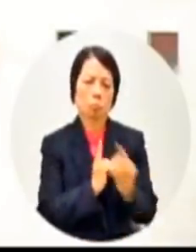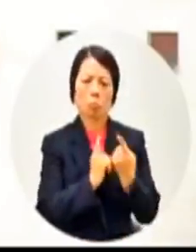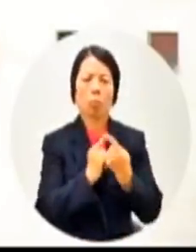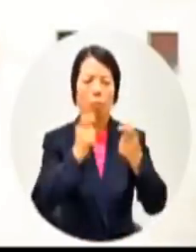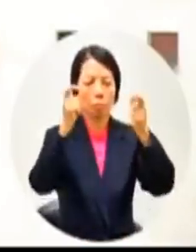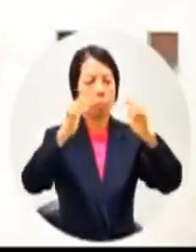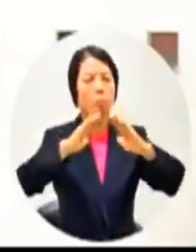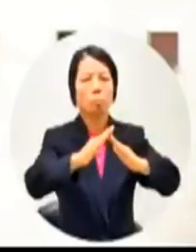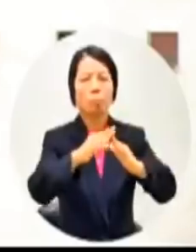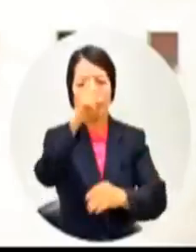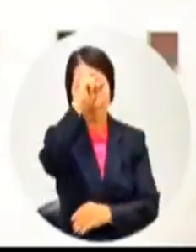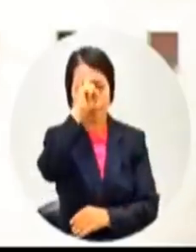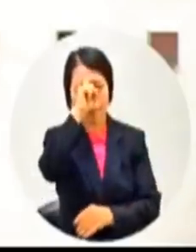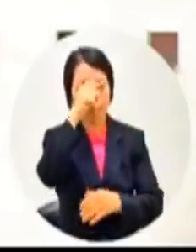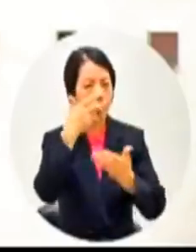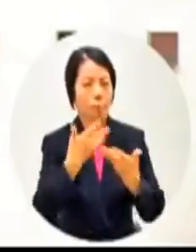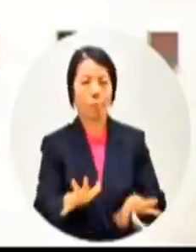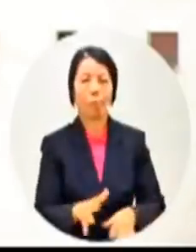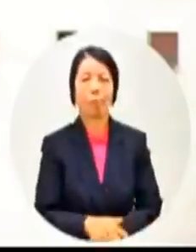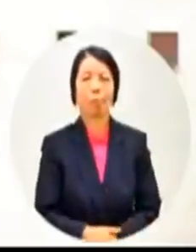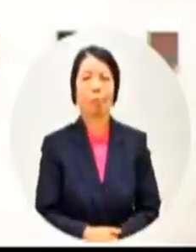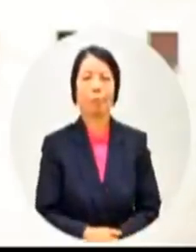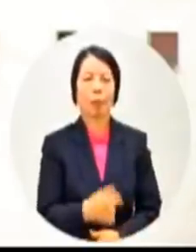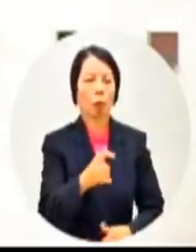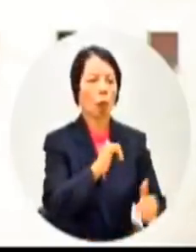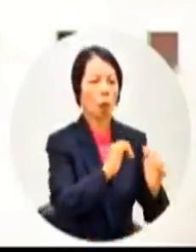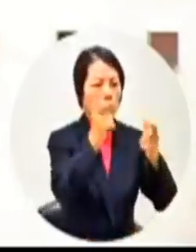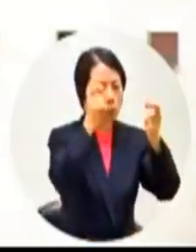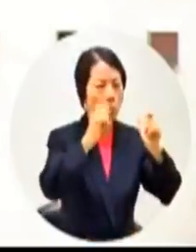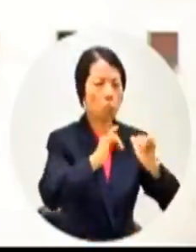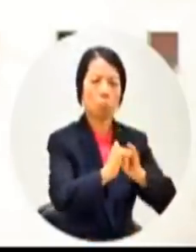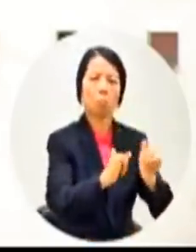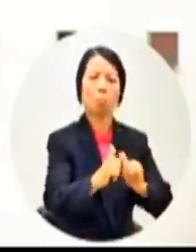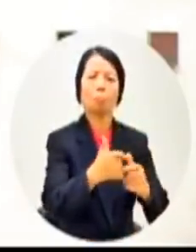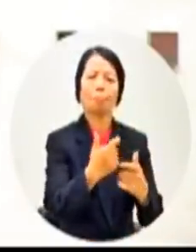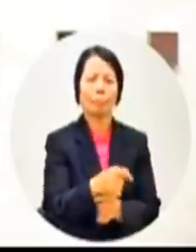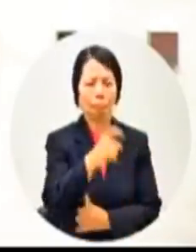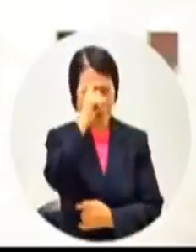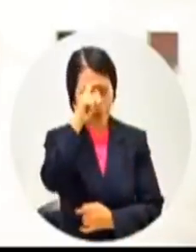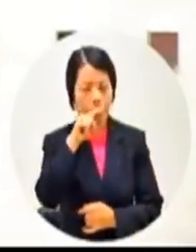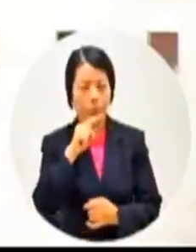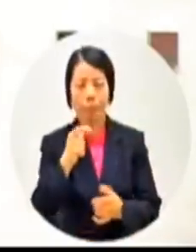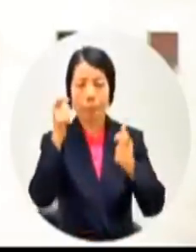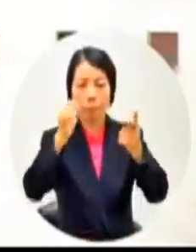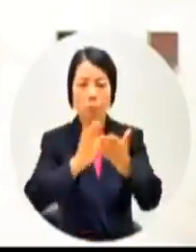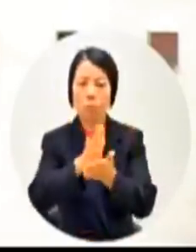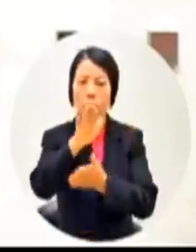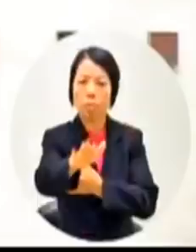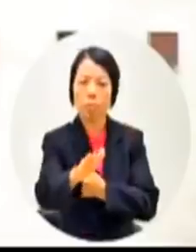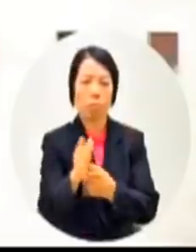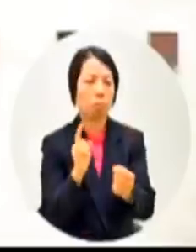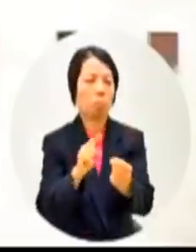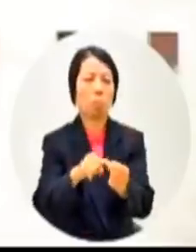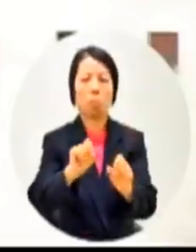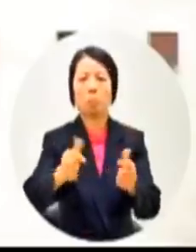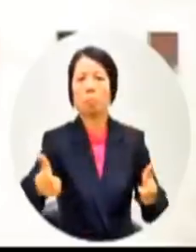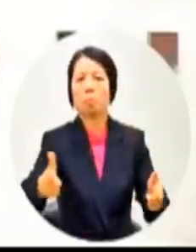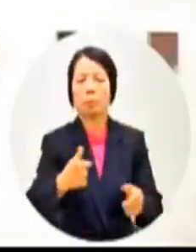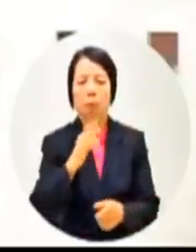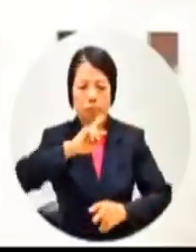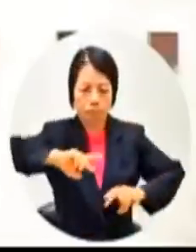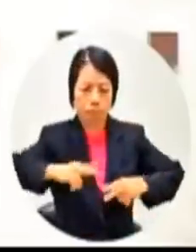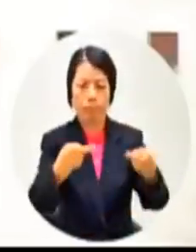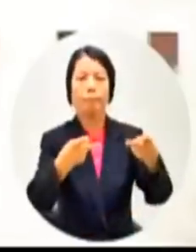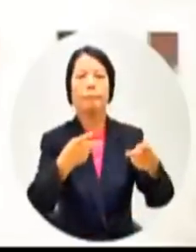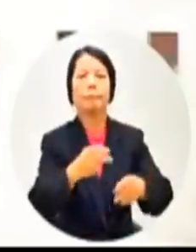都期待高雄的未来能够不一样，能够翻转。这段时间我接